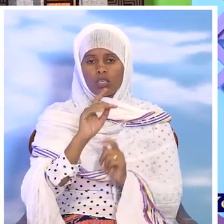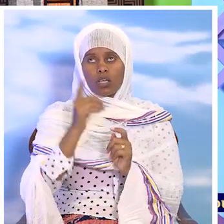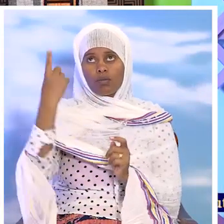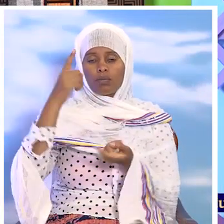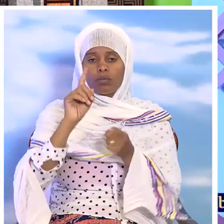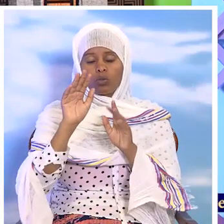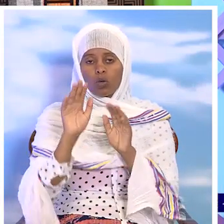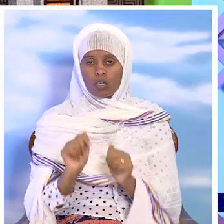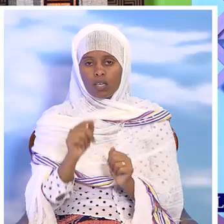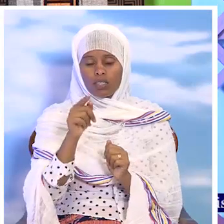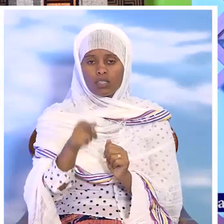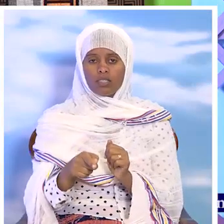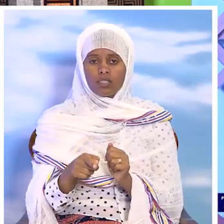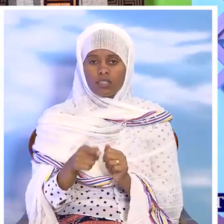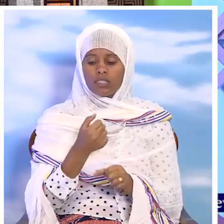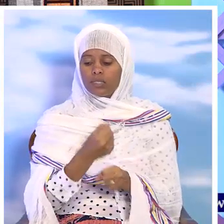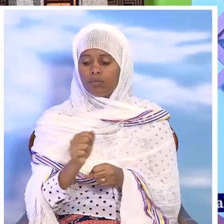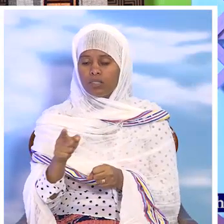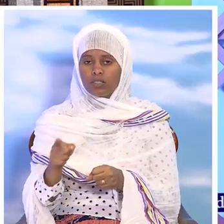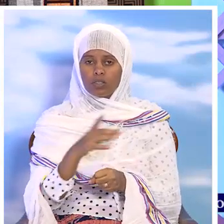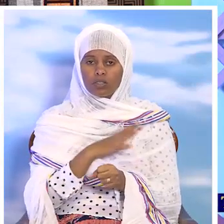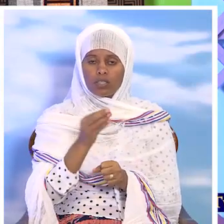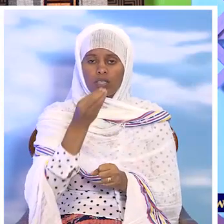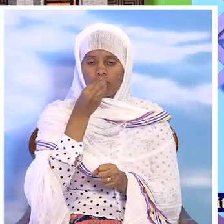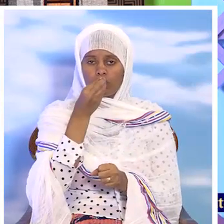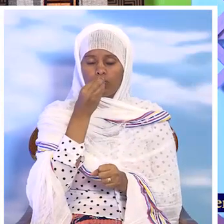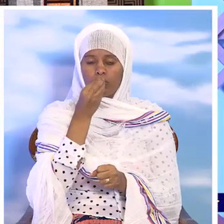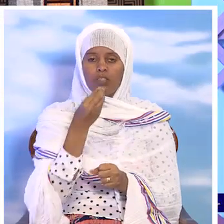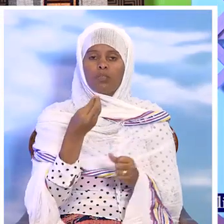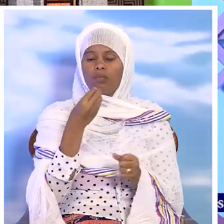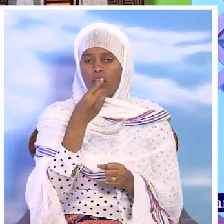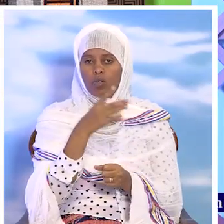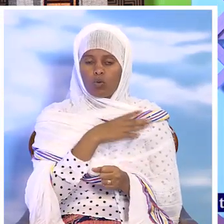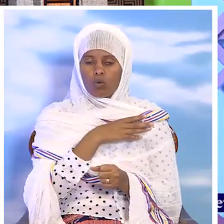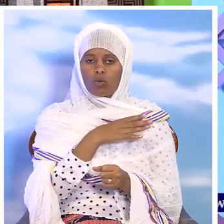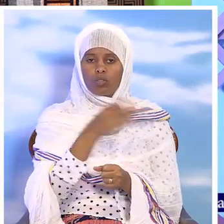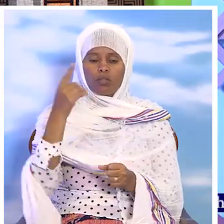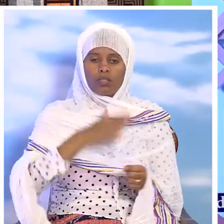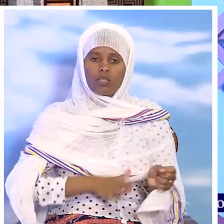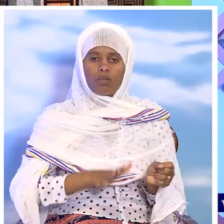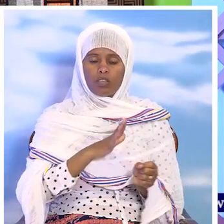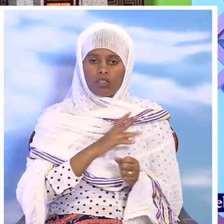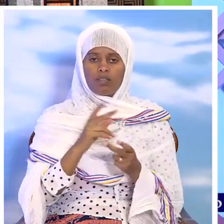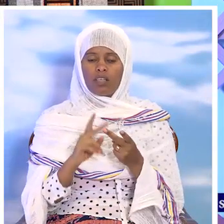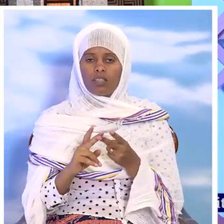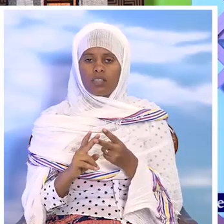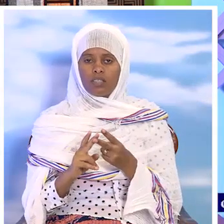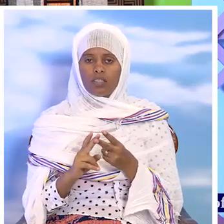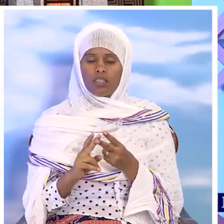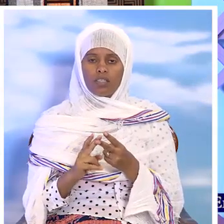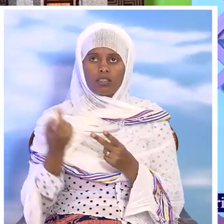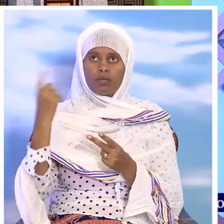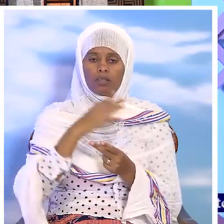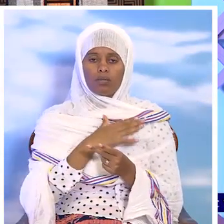እኖ ነዚ እምንስ ህብስቲ ይኹን ሞ ካብኡ ብላዕ ኢልዎ ጠሚኹም ዘሎ ፈሊጡ ማለት እዩ። ኣብቲ ካልአይቲ ድማ ክርስቶስ ኣምላኽና ድማ